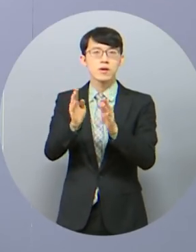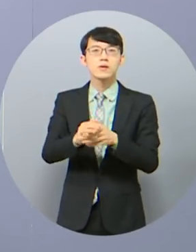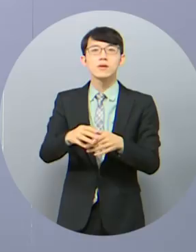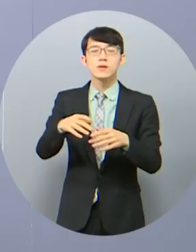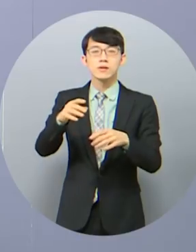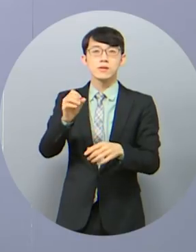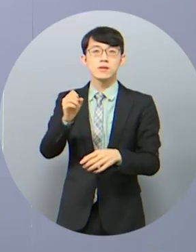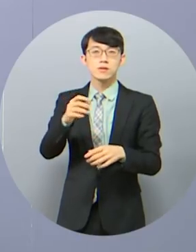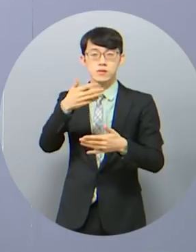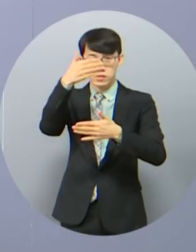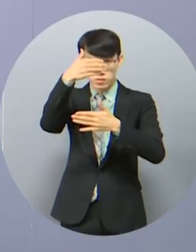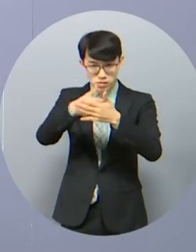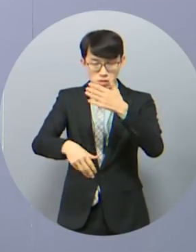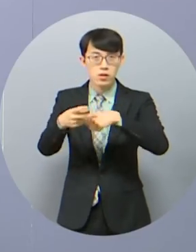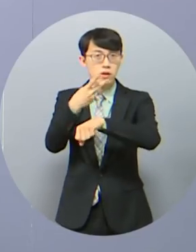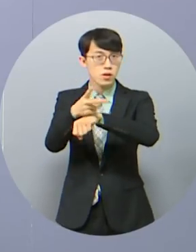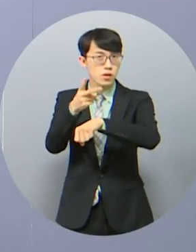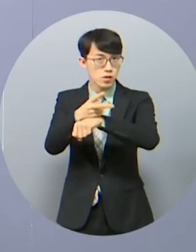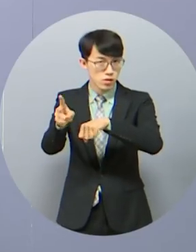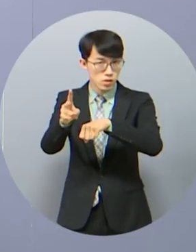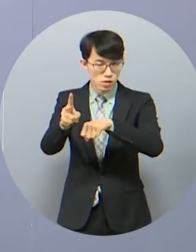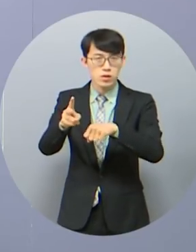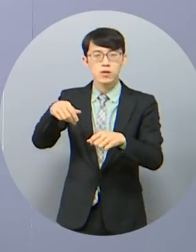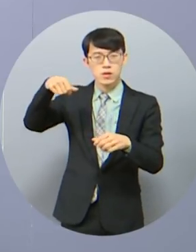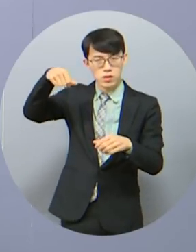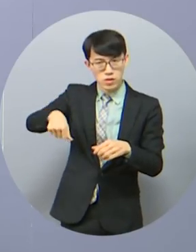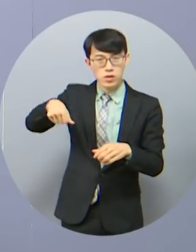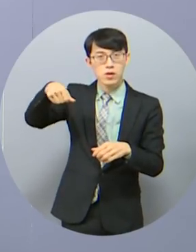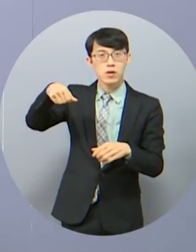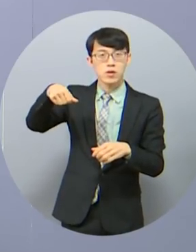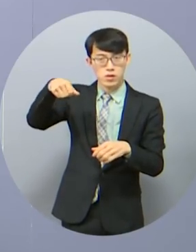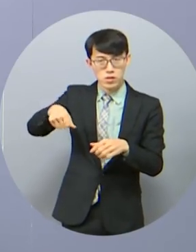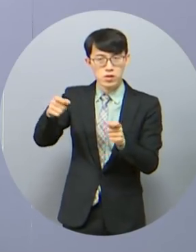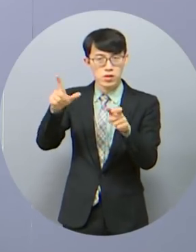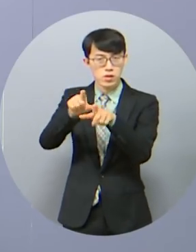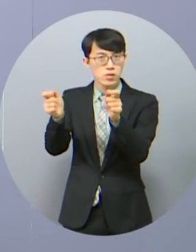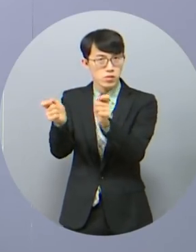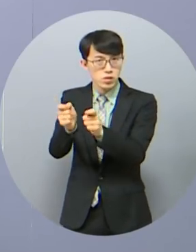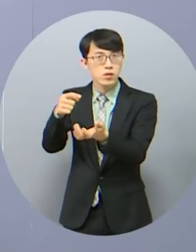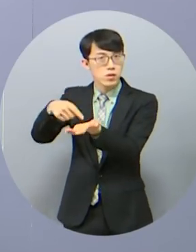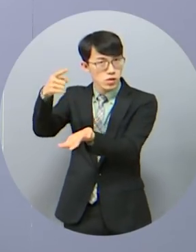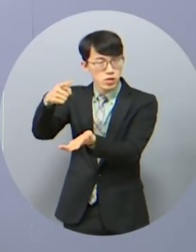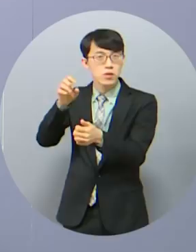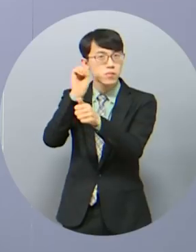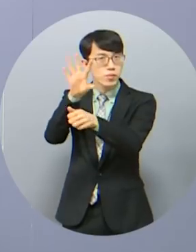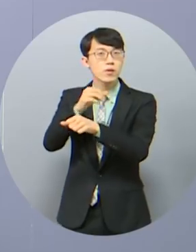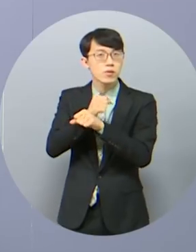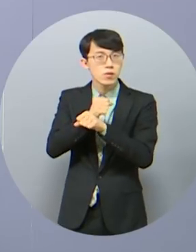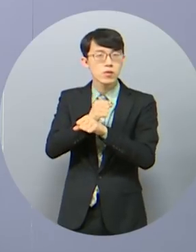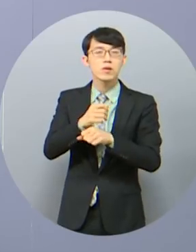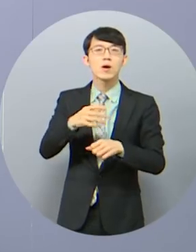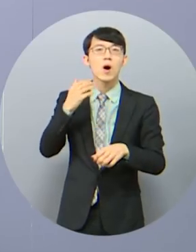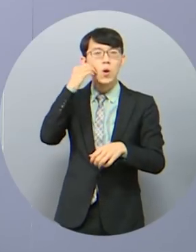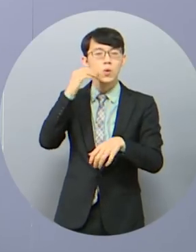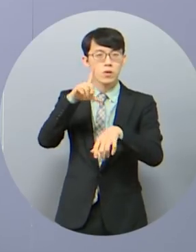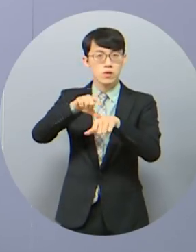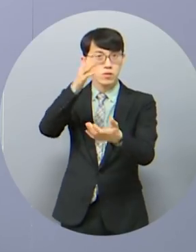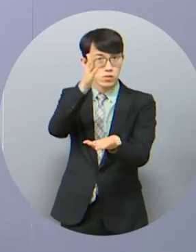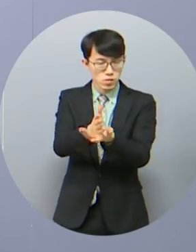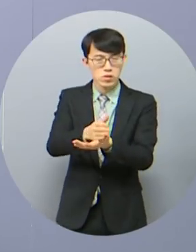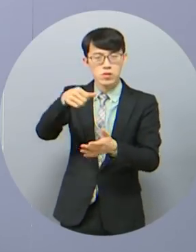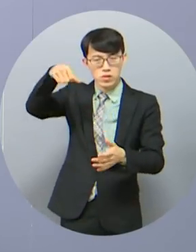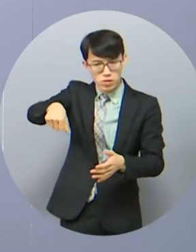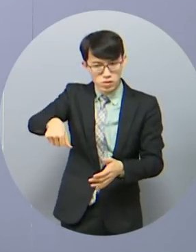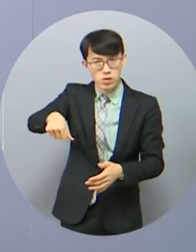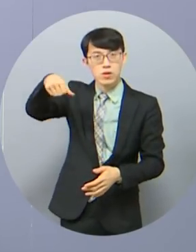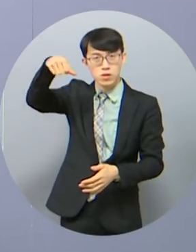及13分钟时再按铃一短声示意，时间届满按铃2长声，候选人